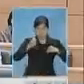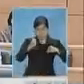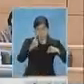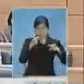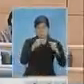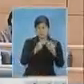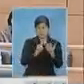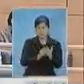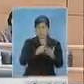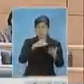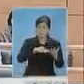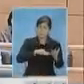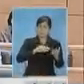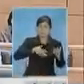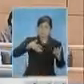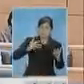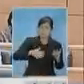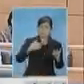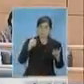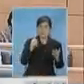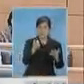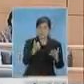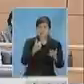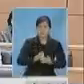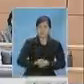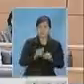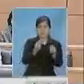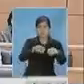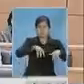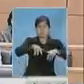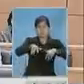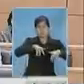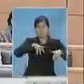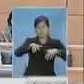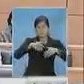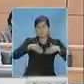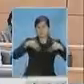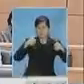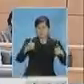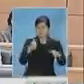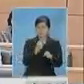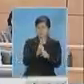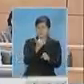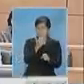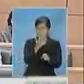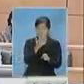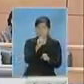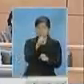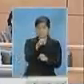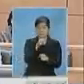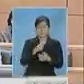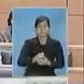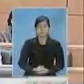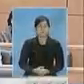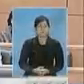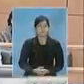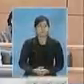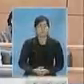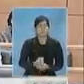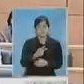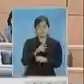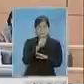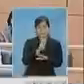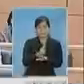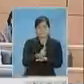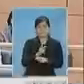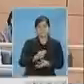กันบ้างแล้วเอาความสุขไปวางไว้ตรงหน้าประชาชนเนี่ยไม่ได้จริงๆเหรอครับท่านประธานท่านประธานที่